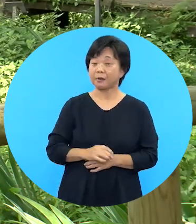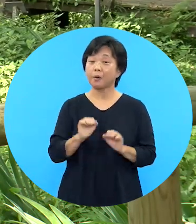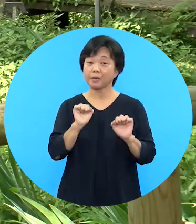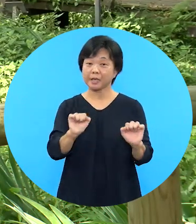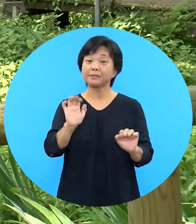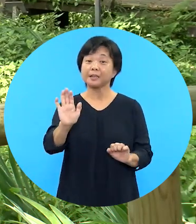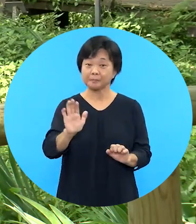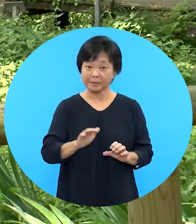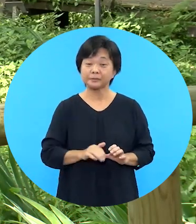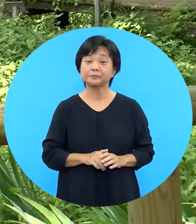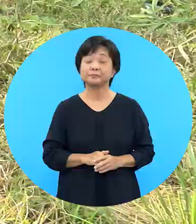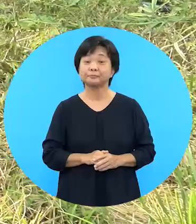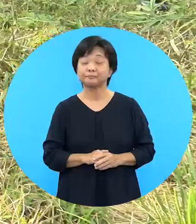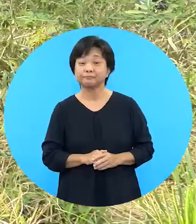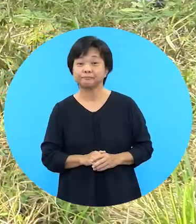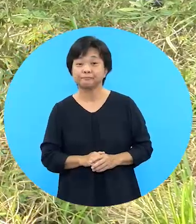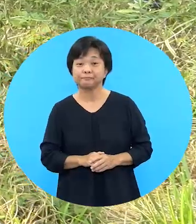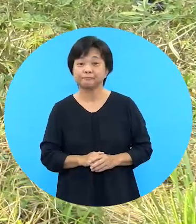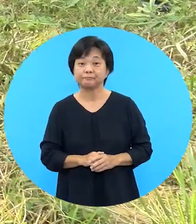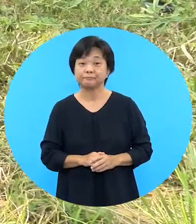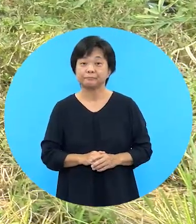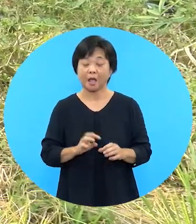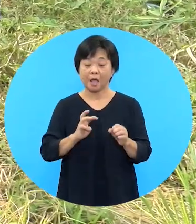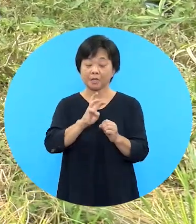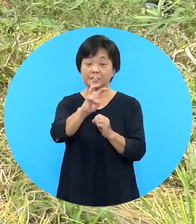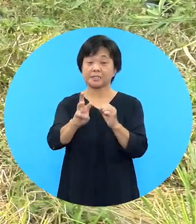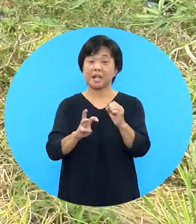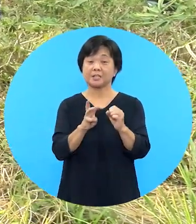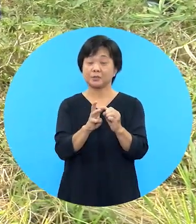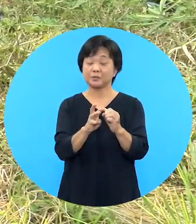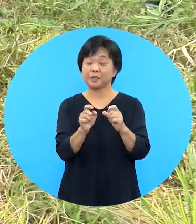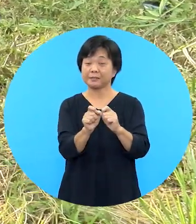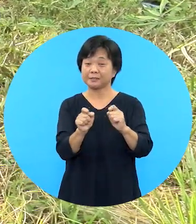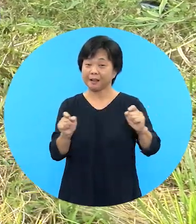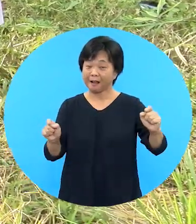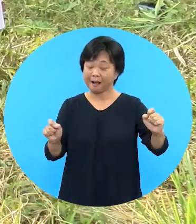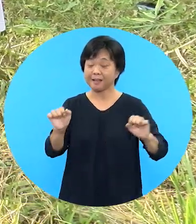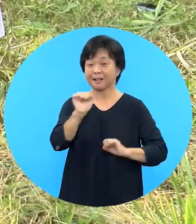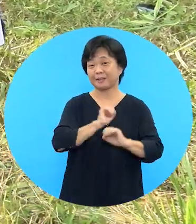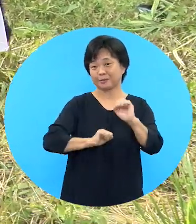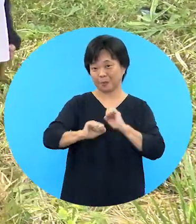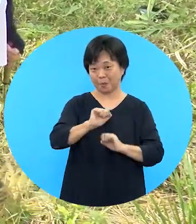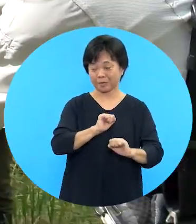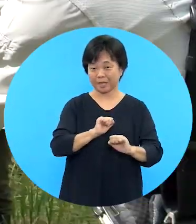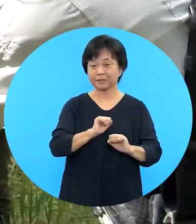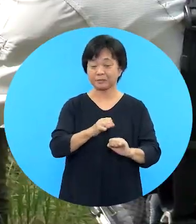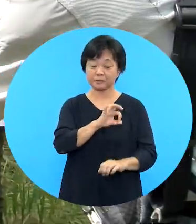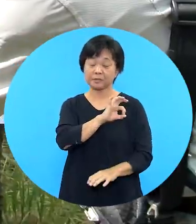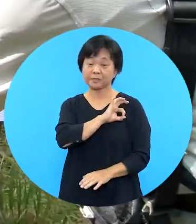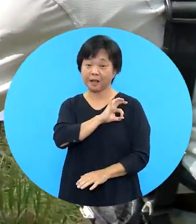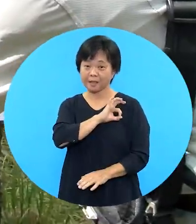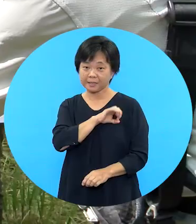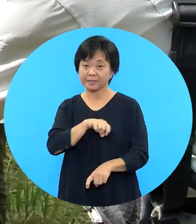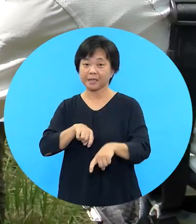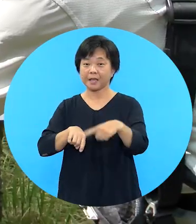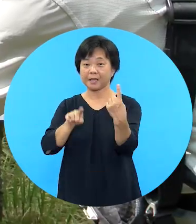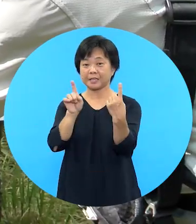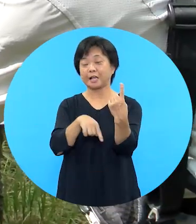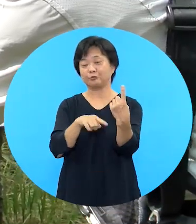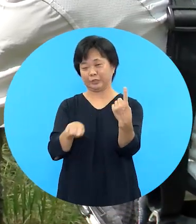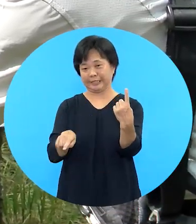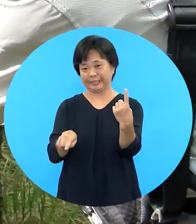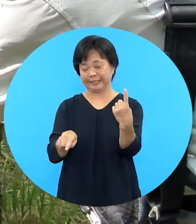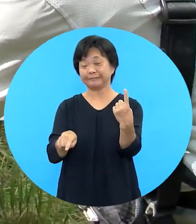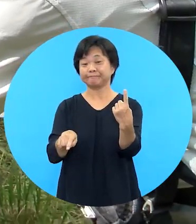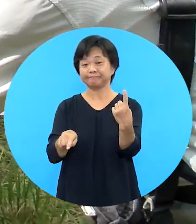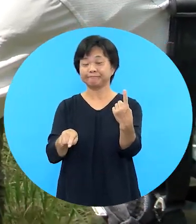んなことをやってますね。 30年にわたり活動されているということで、会員は100名を数え